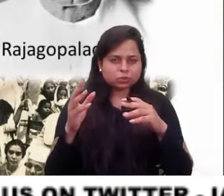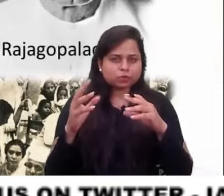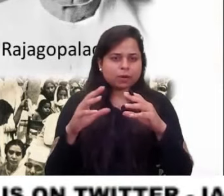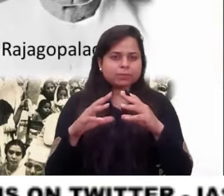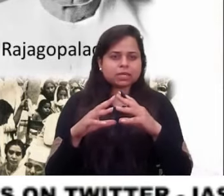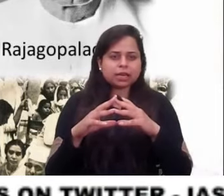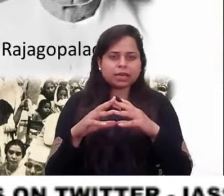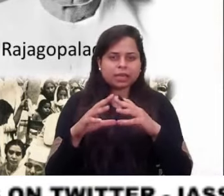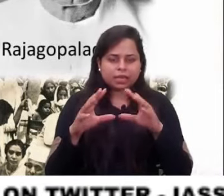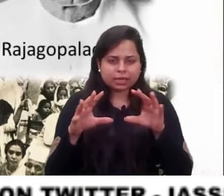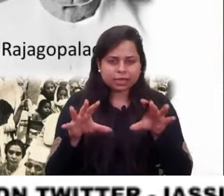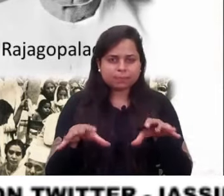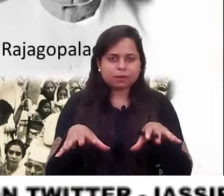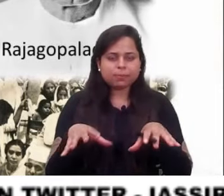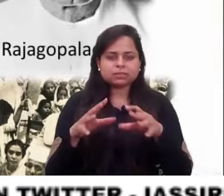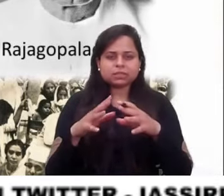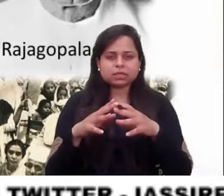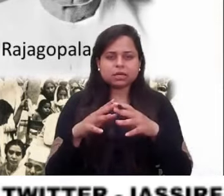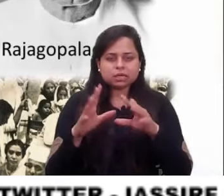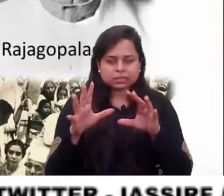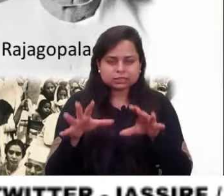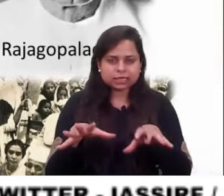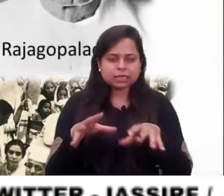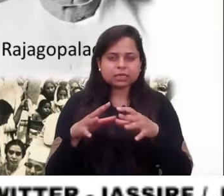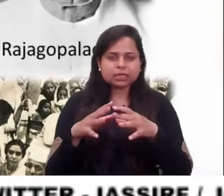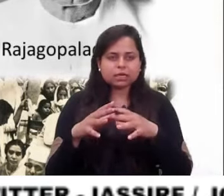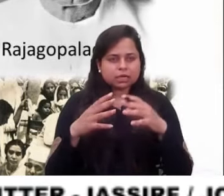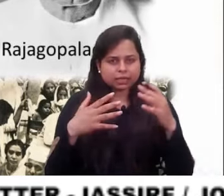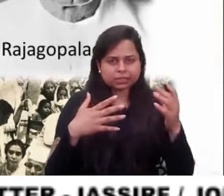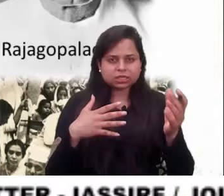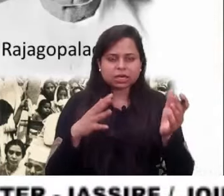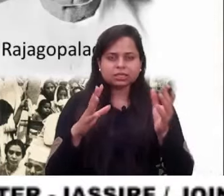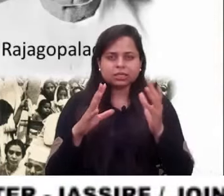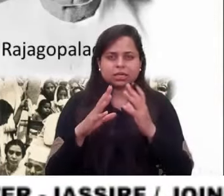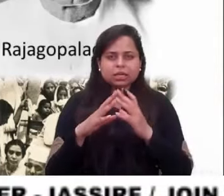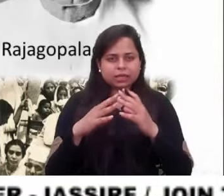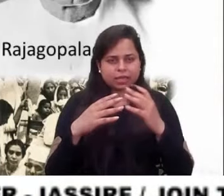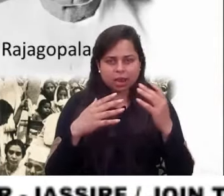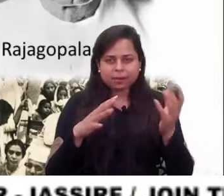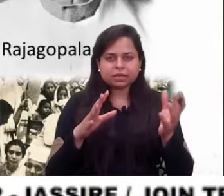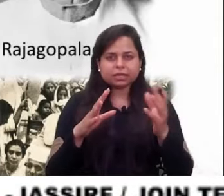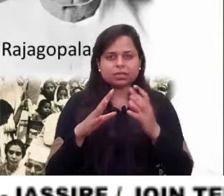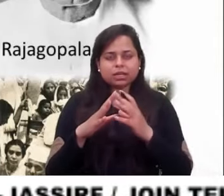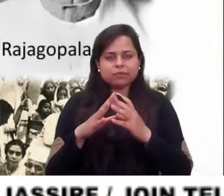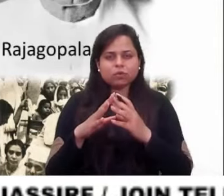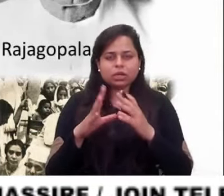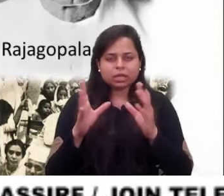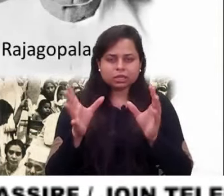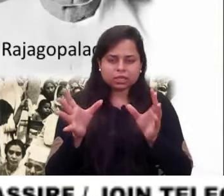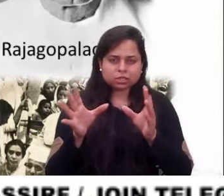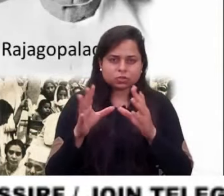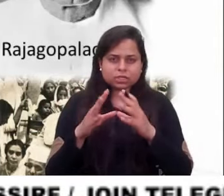आप अपने पास रखना कहीं जगह से यहां